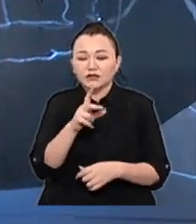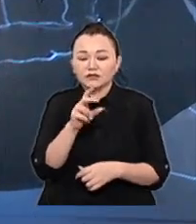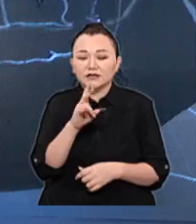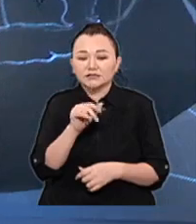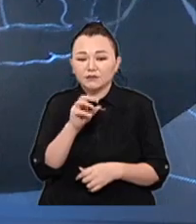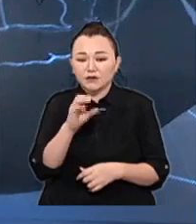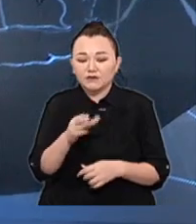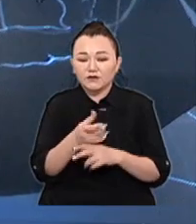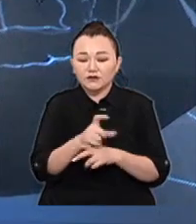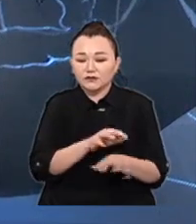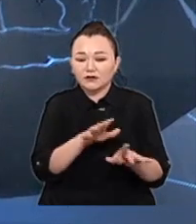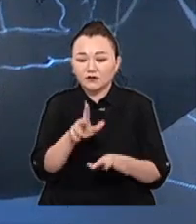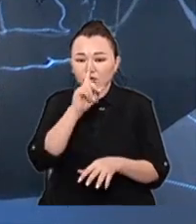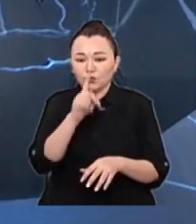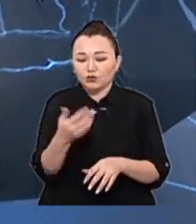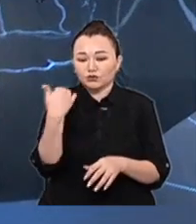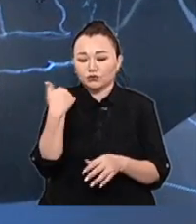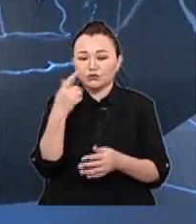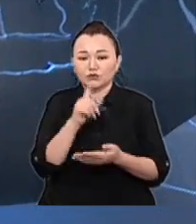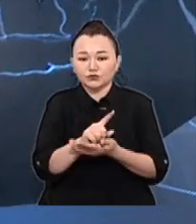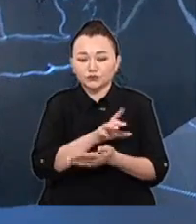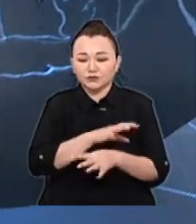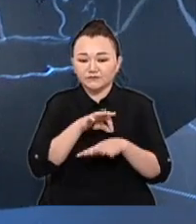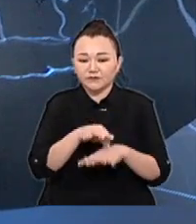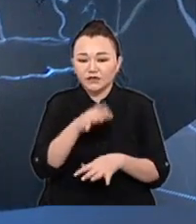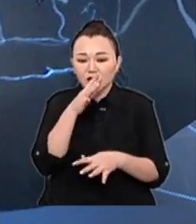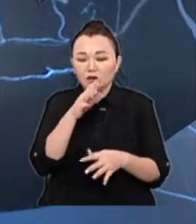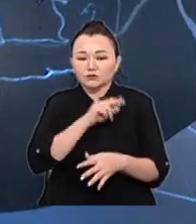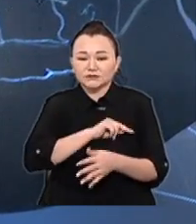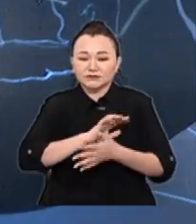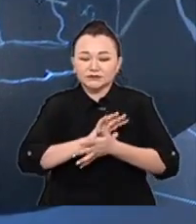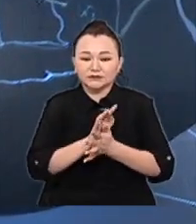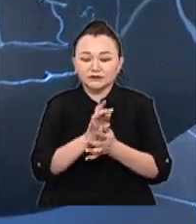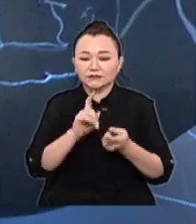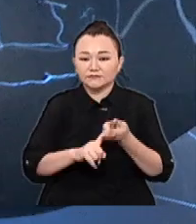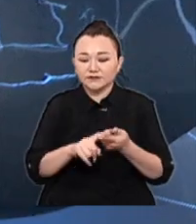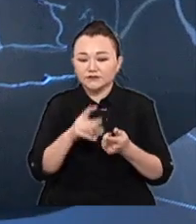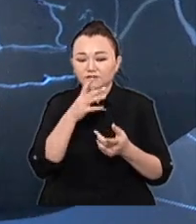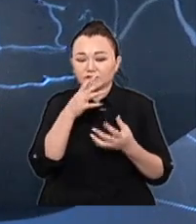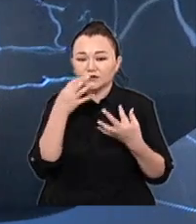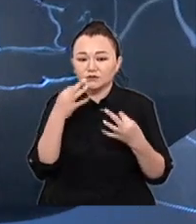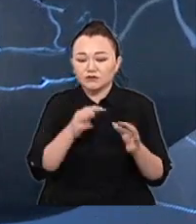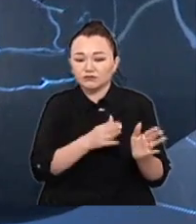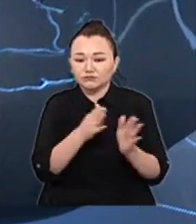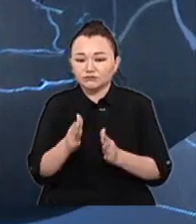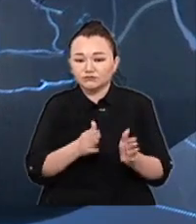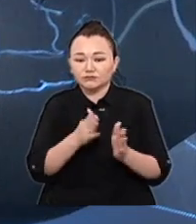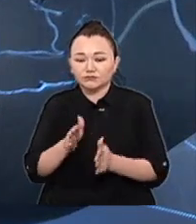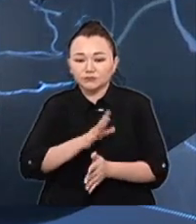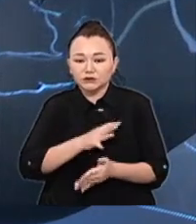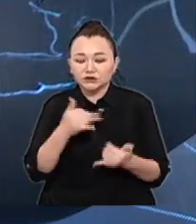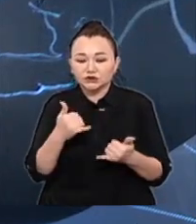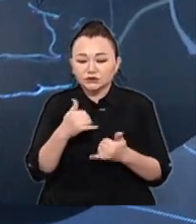бұл процедурадан бір жыл бұрын өту керек болған, бірақ жұмыс кестесінің тығыздығына байланысты кейінге қалдырылыпты.